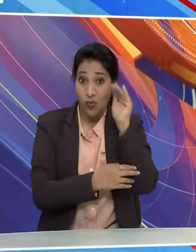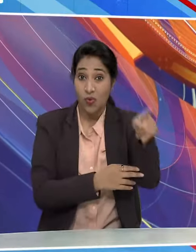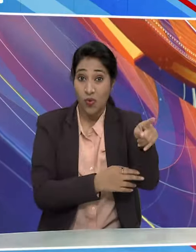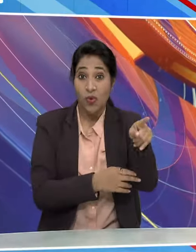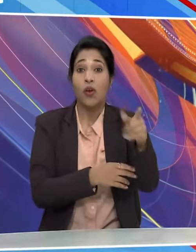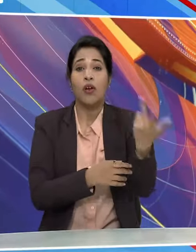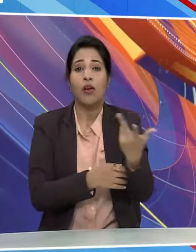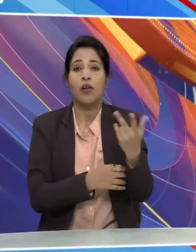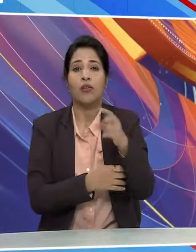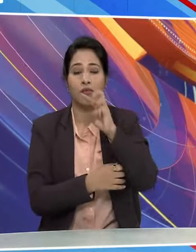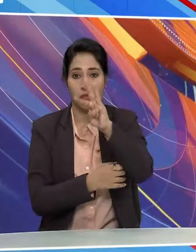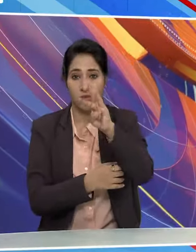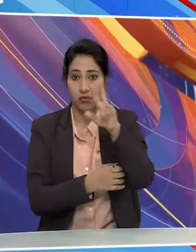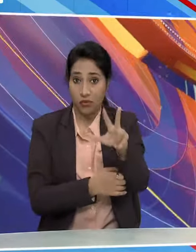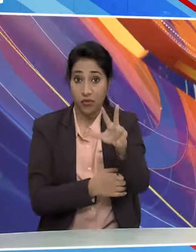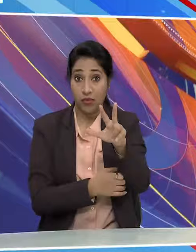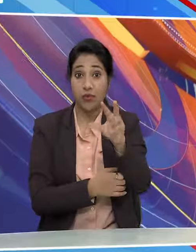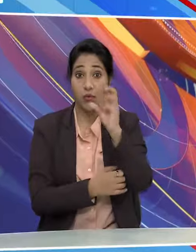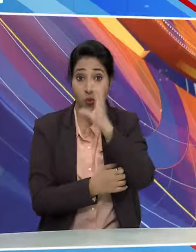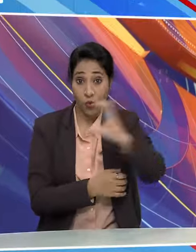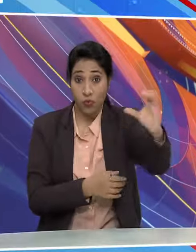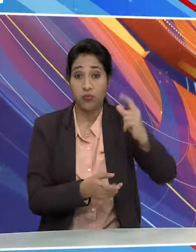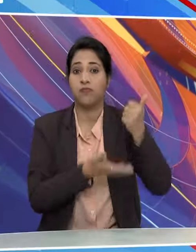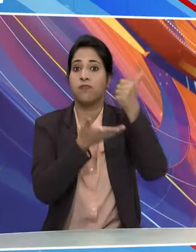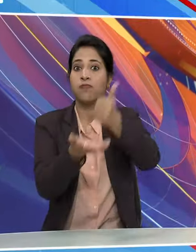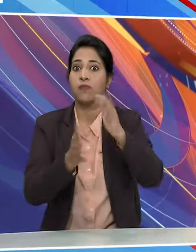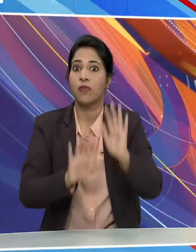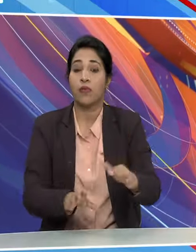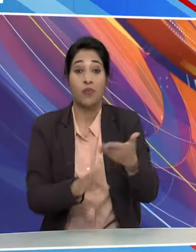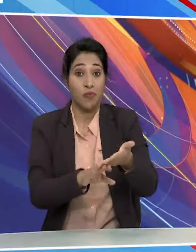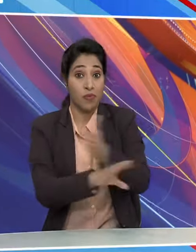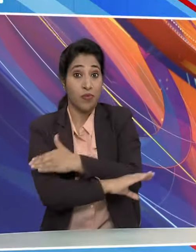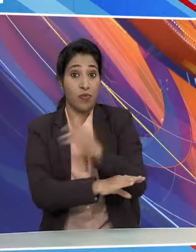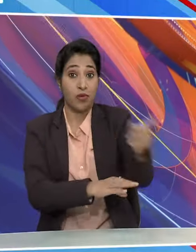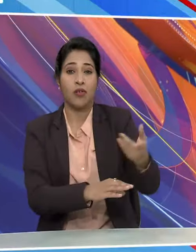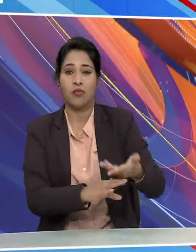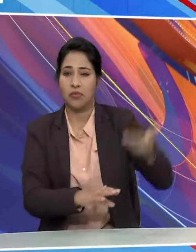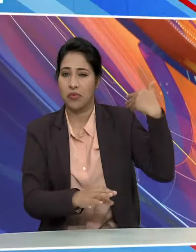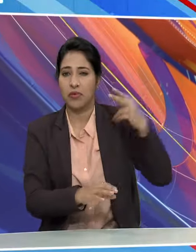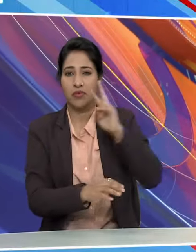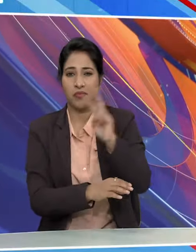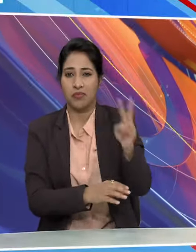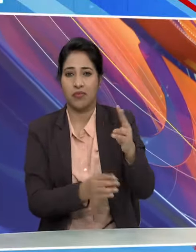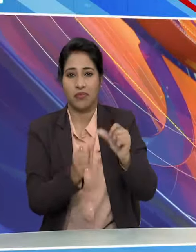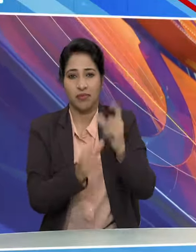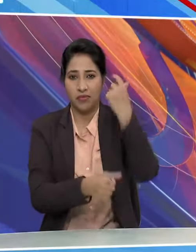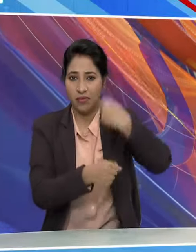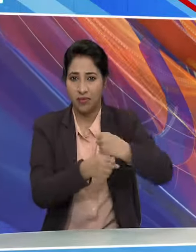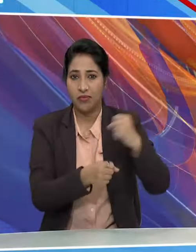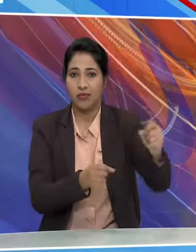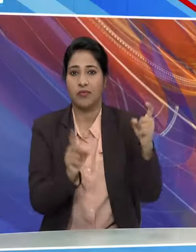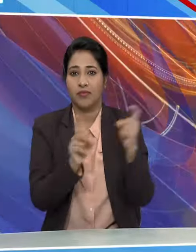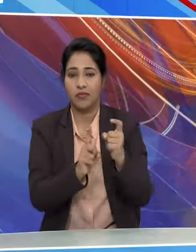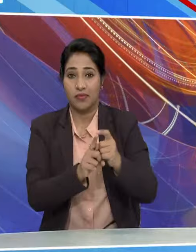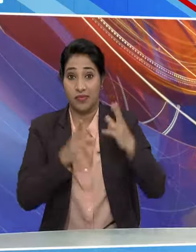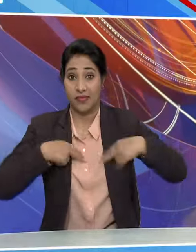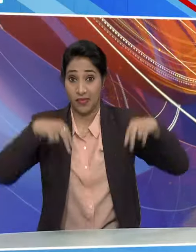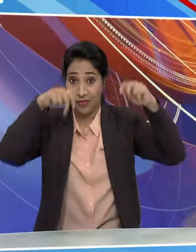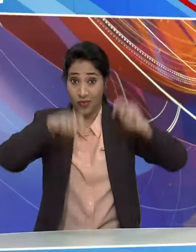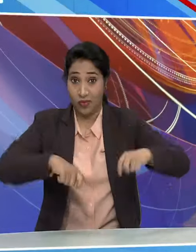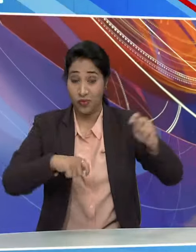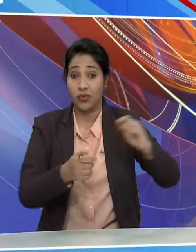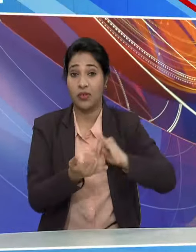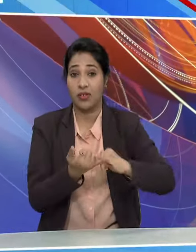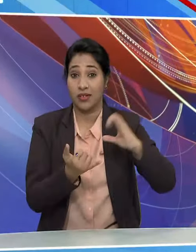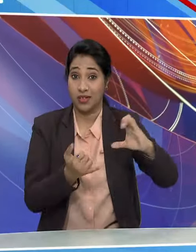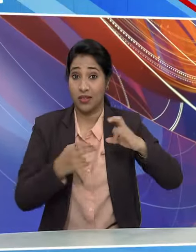में 38 करोड़ रुपए मिले थे। इससे पहले बीते 22 अगस्त को दिल्ली हाई कोर्ट ने